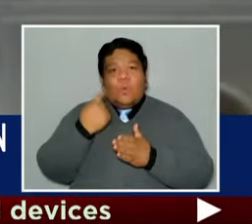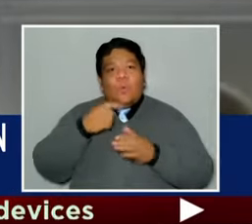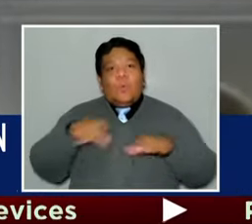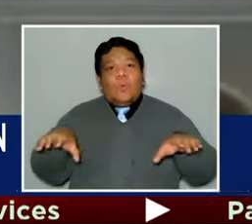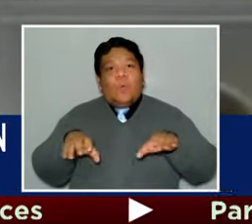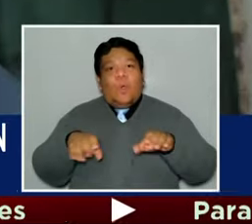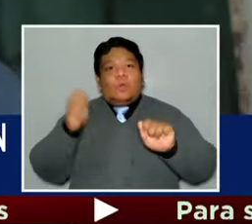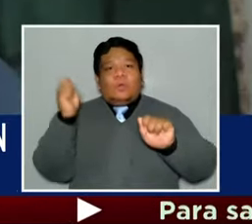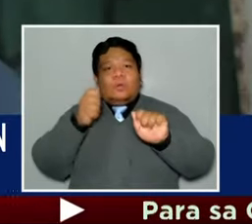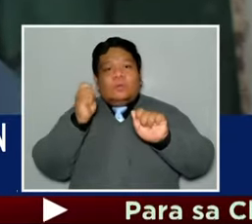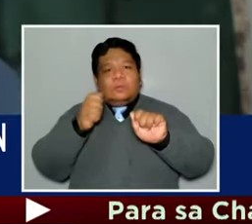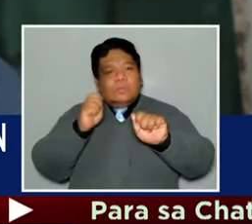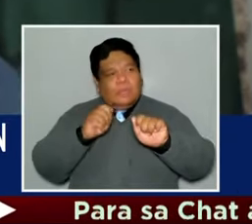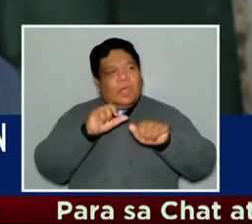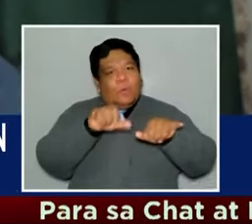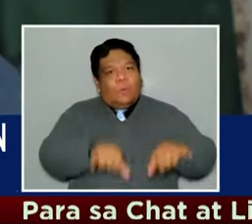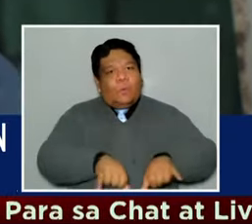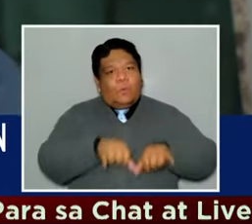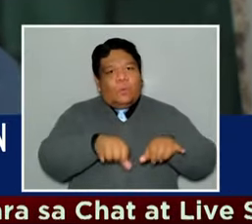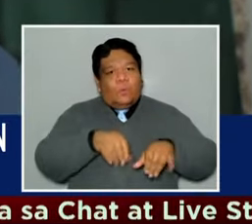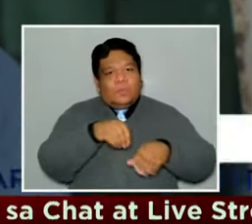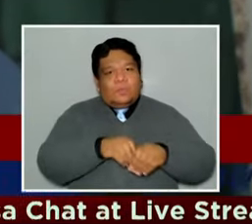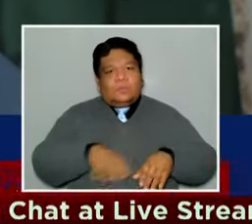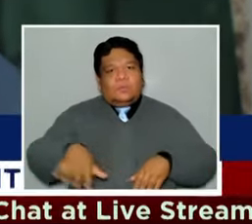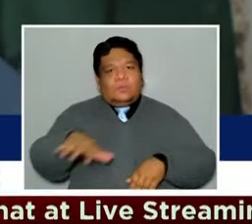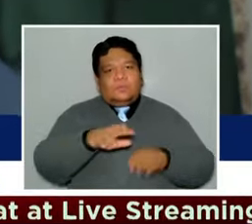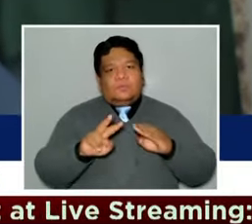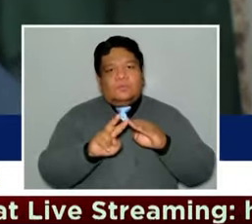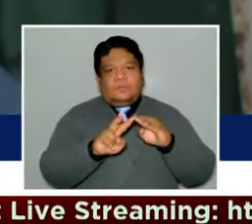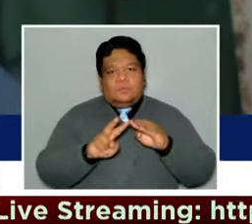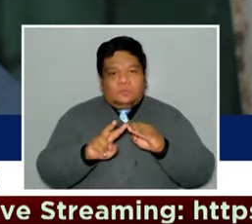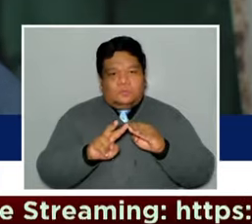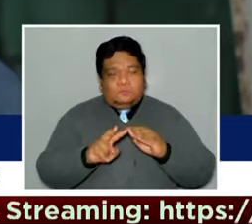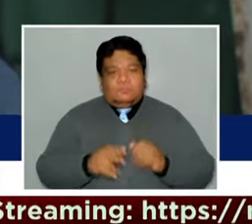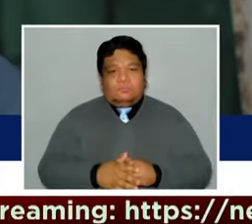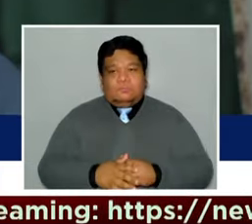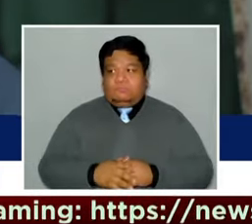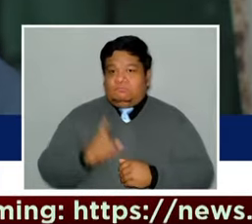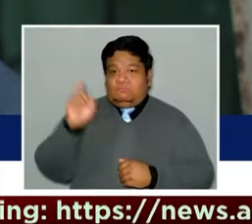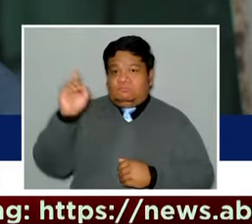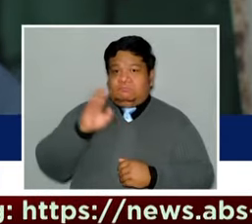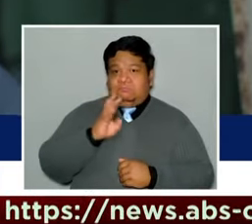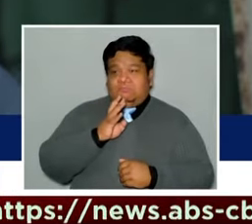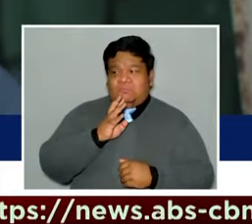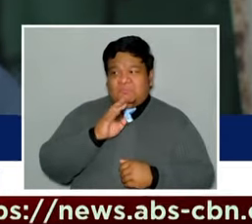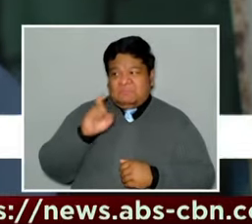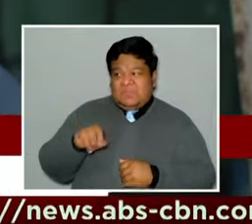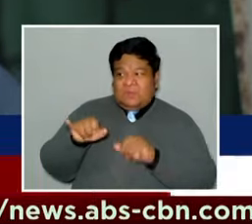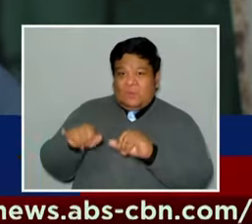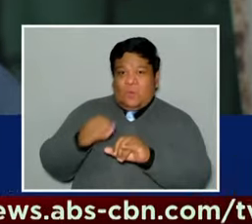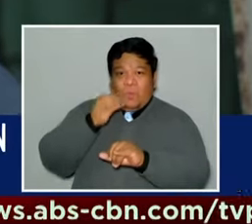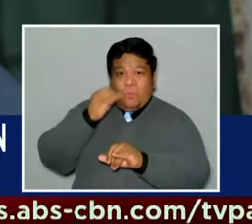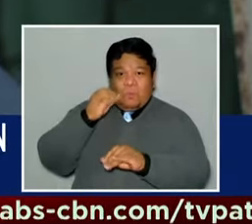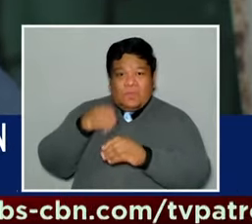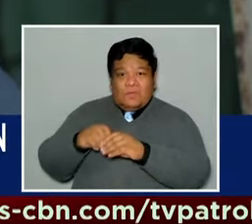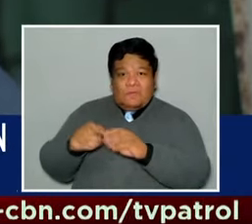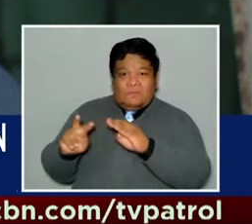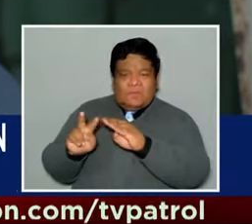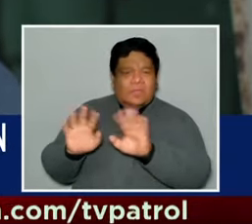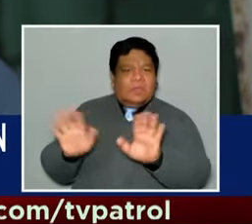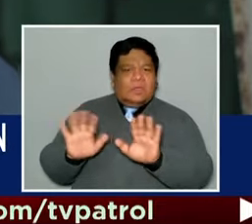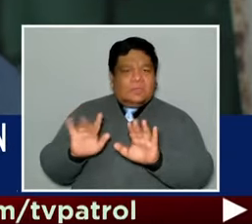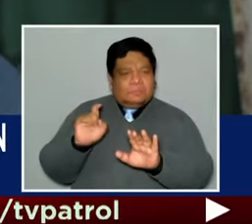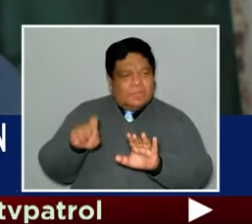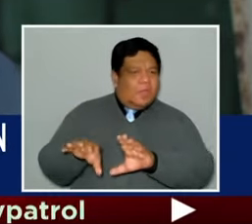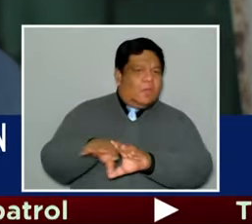ng subdivision. Dapat po, hindi doon sa loob ng subdivision sila nakatira. Dapat po, meron silang tirahan sa labas